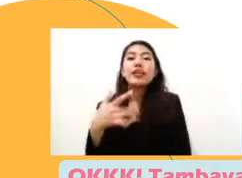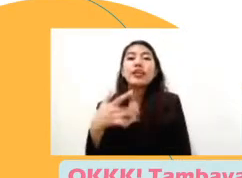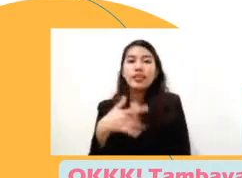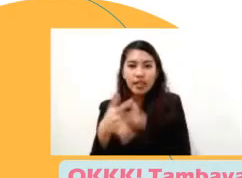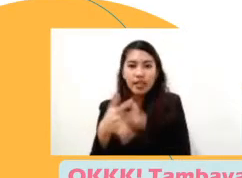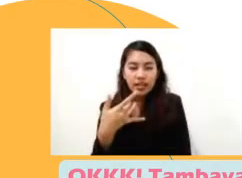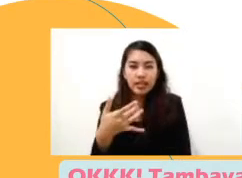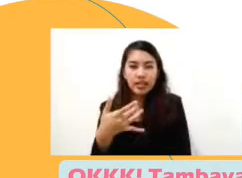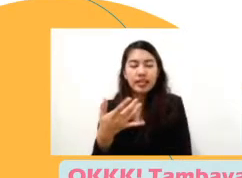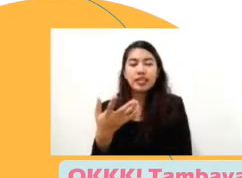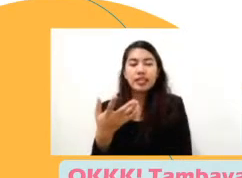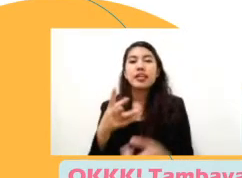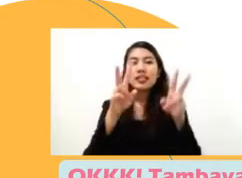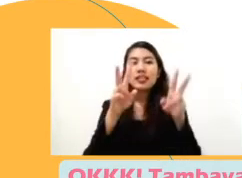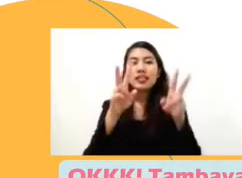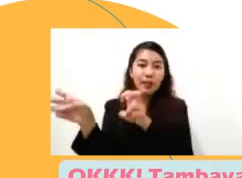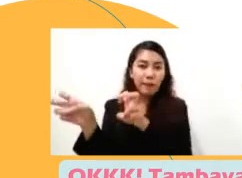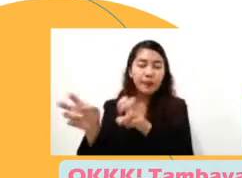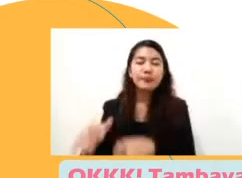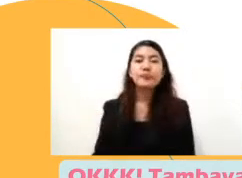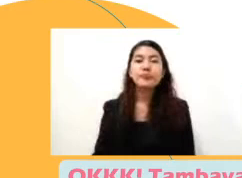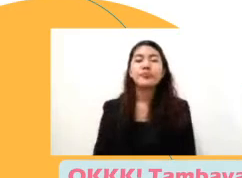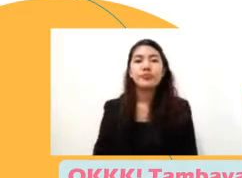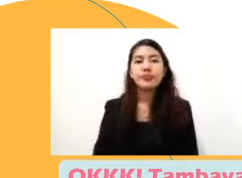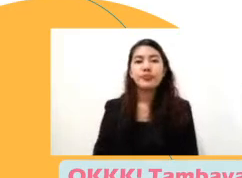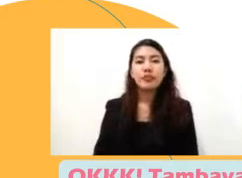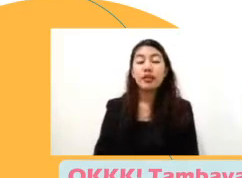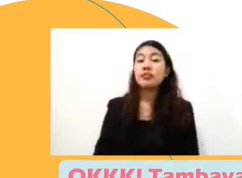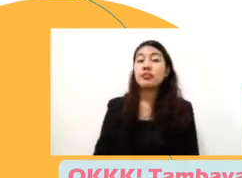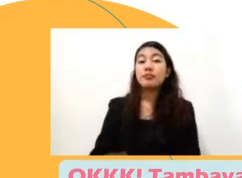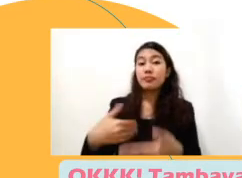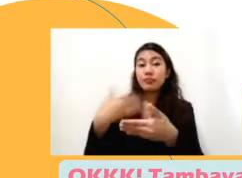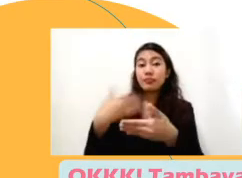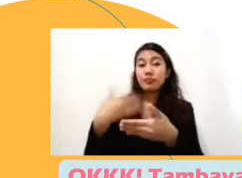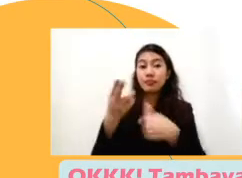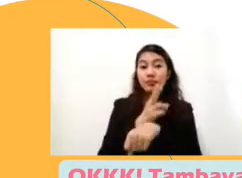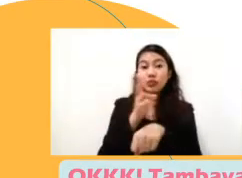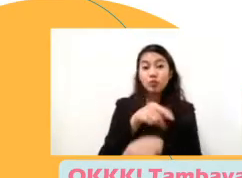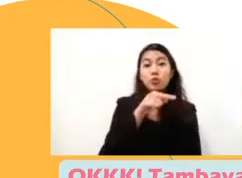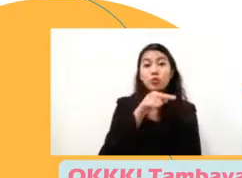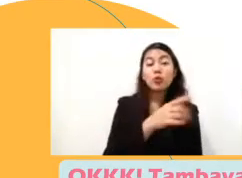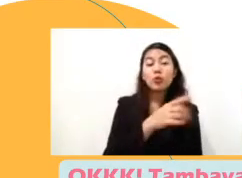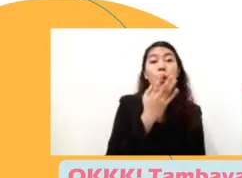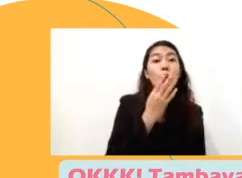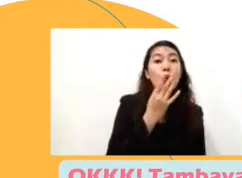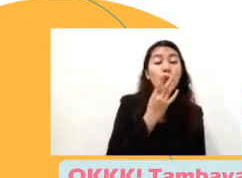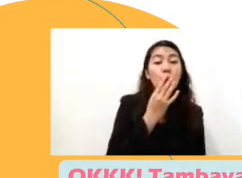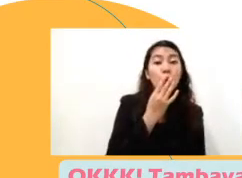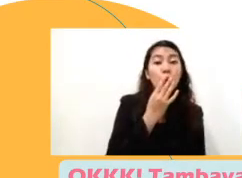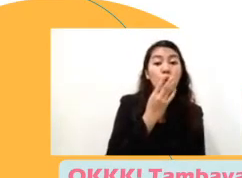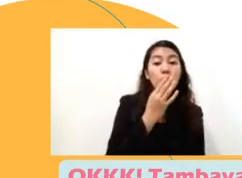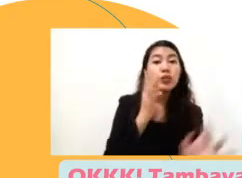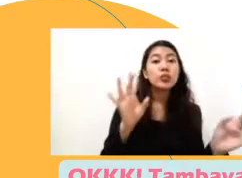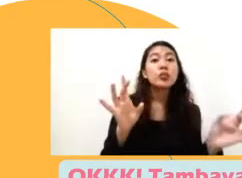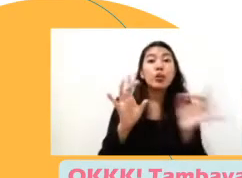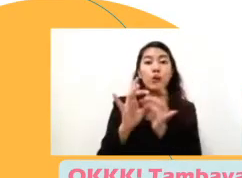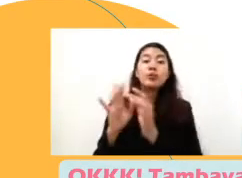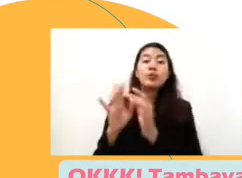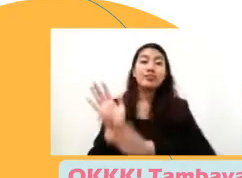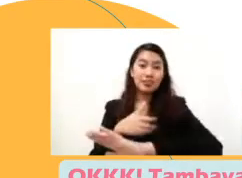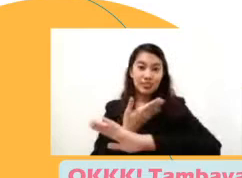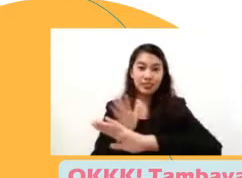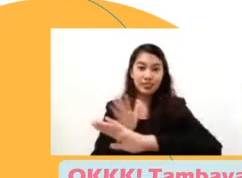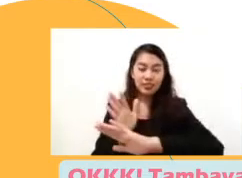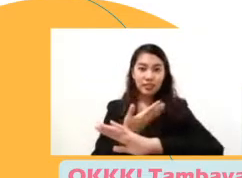theme. Tapos, gamitin nyo yung kulay sa kanta na bubuin ninyo o sa